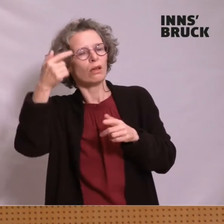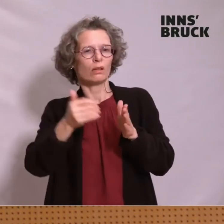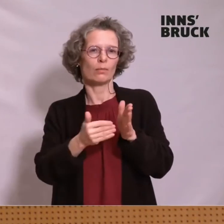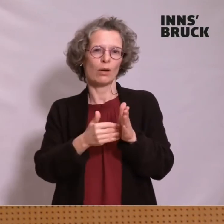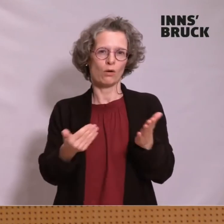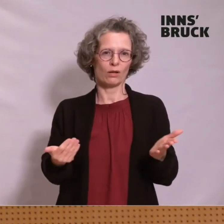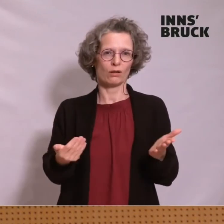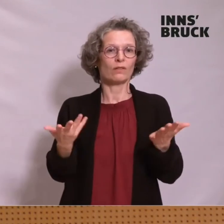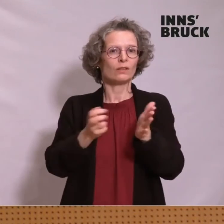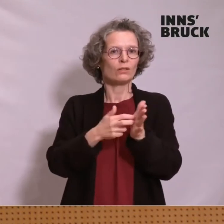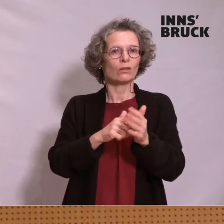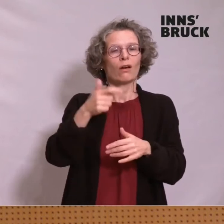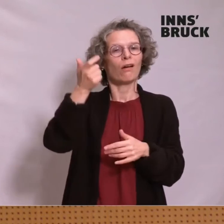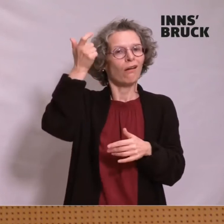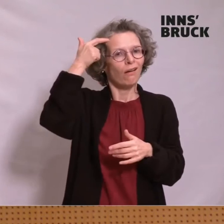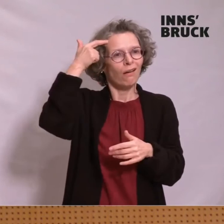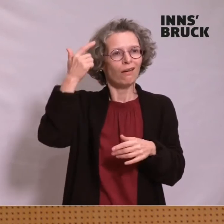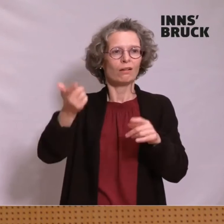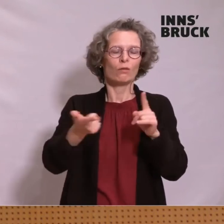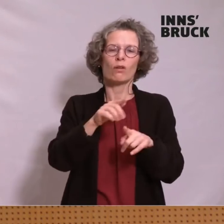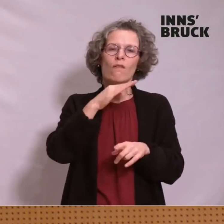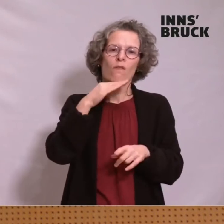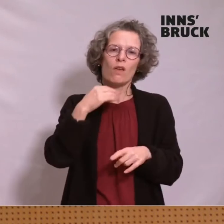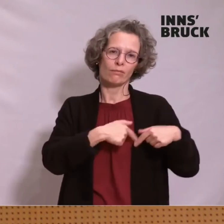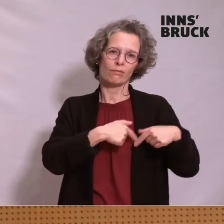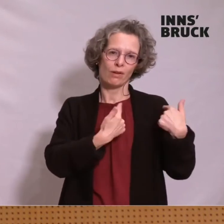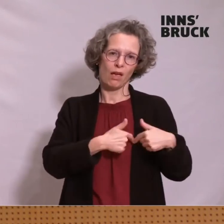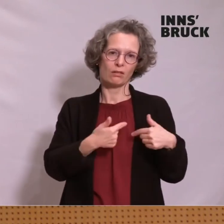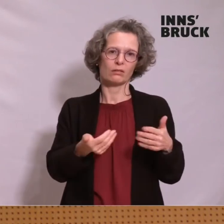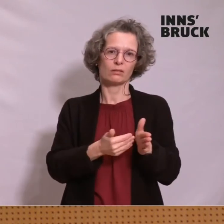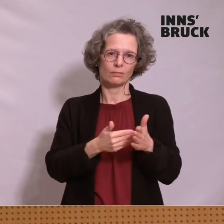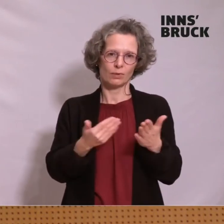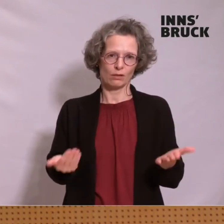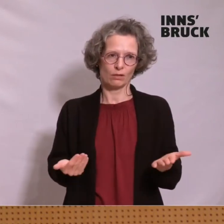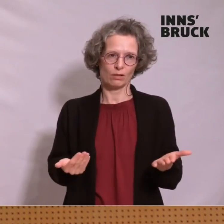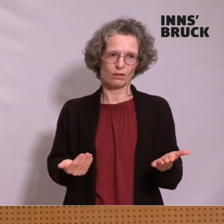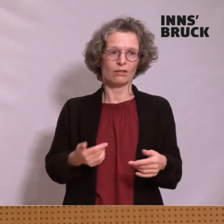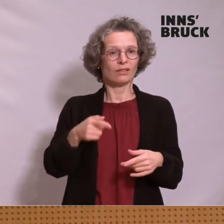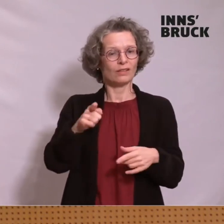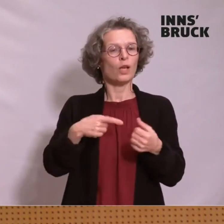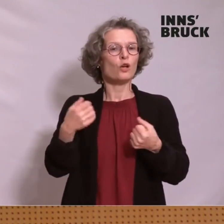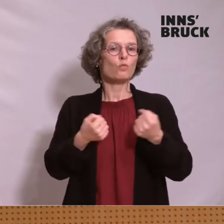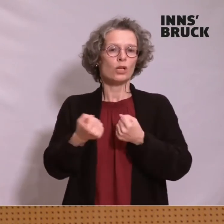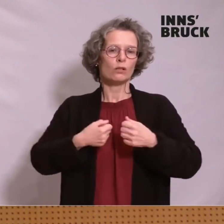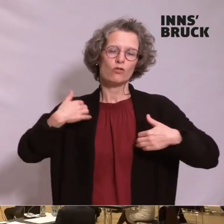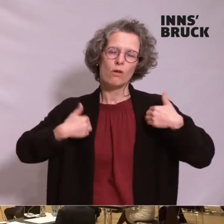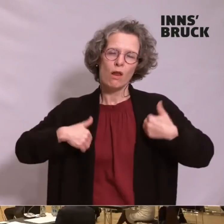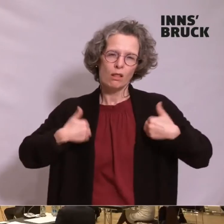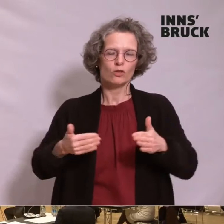allem Hirn und ganz viel Herz, sprich politische Leidenschaft.